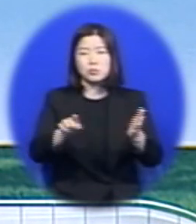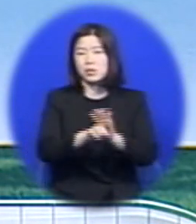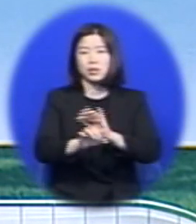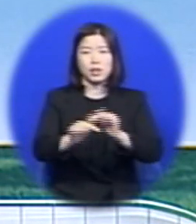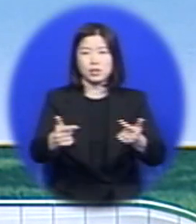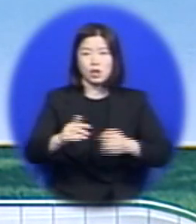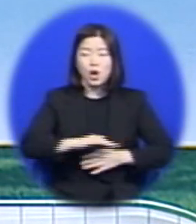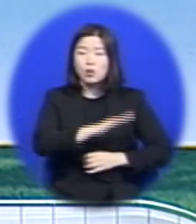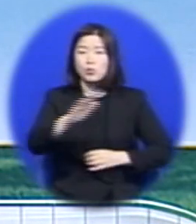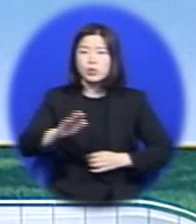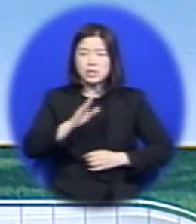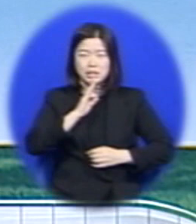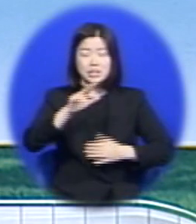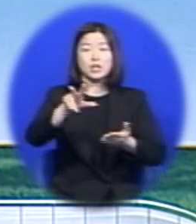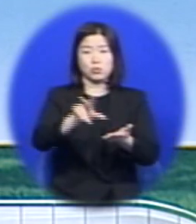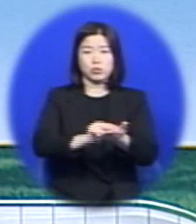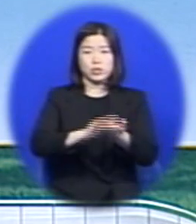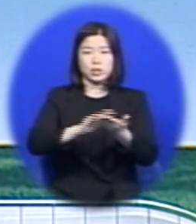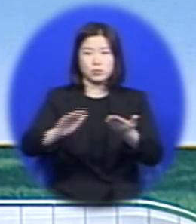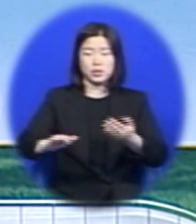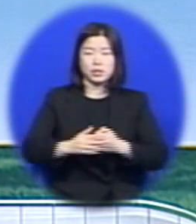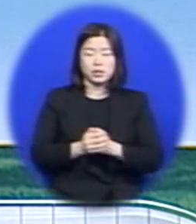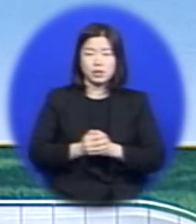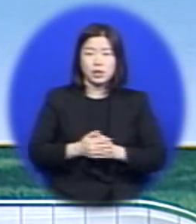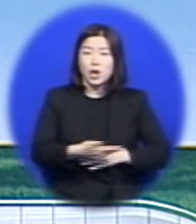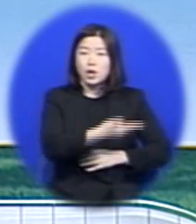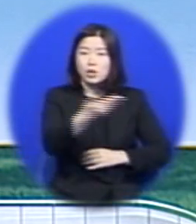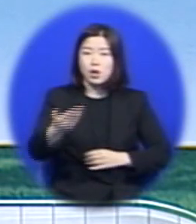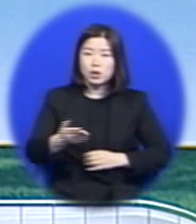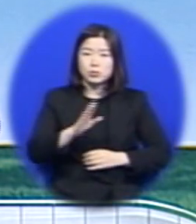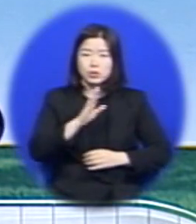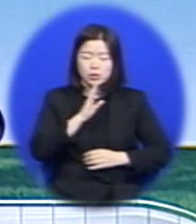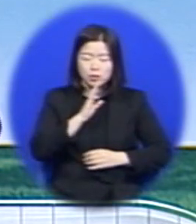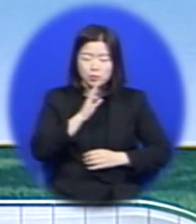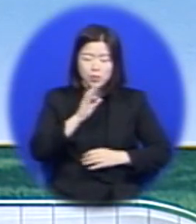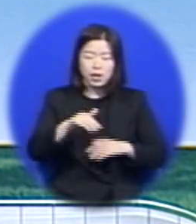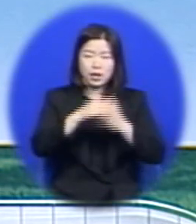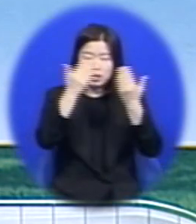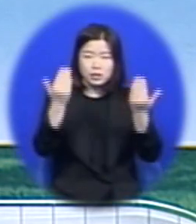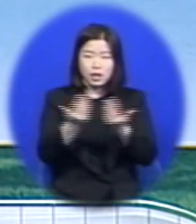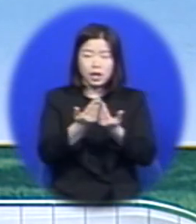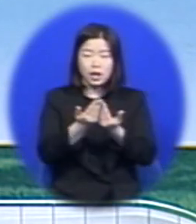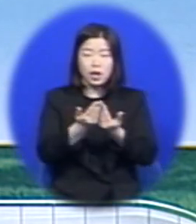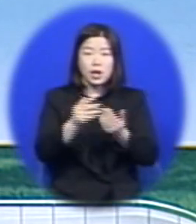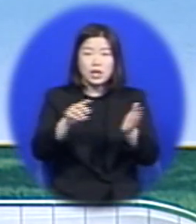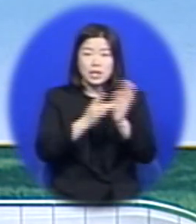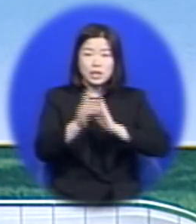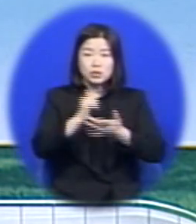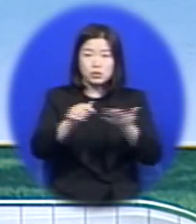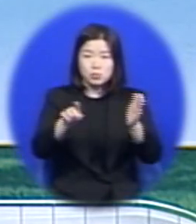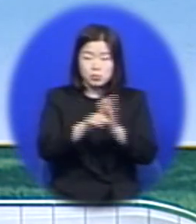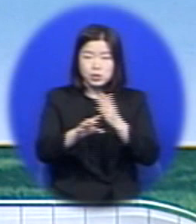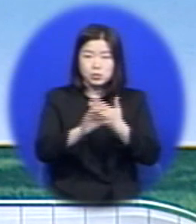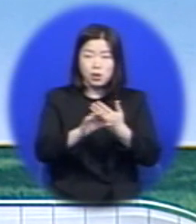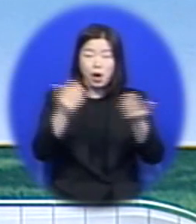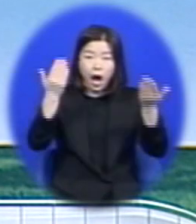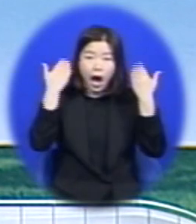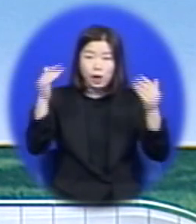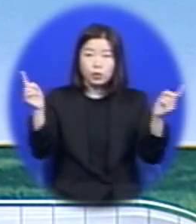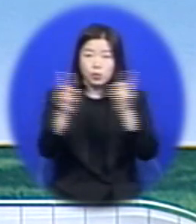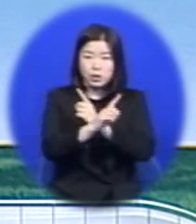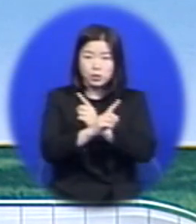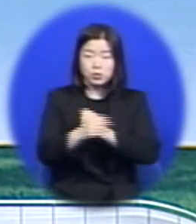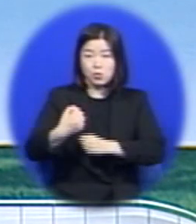우리의 진짜 문제입니다. 여러분 정말 다 예수를 믿으면 학교가 변화되고 군대가